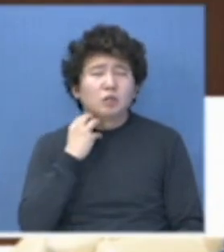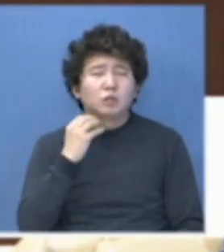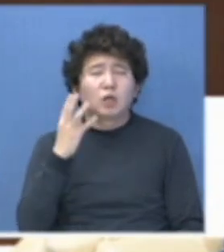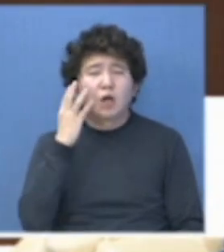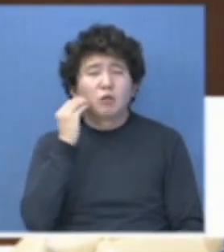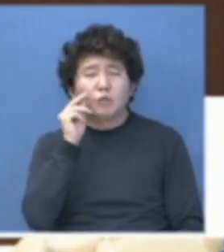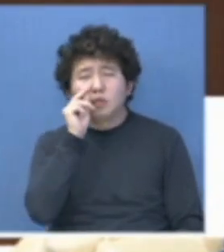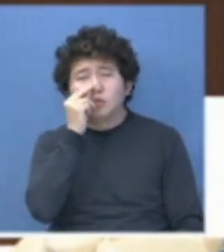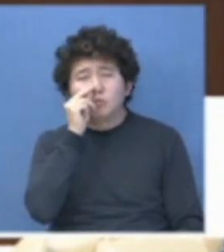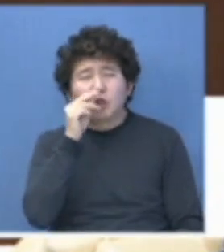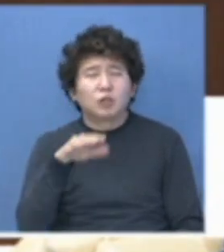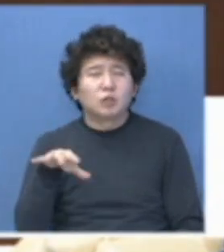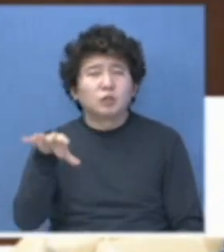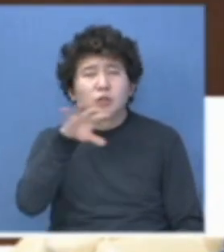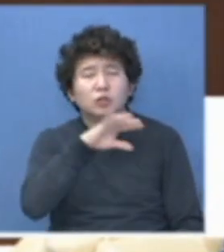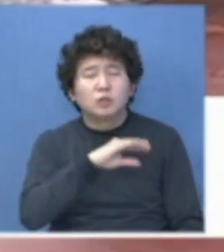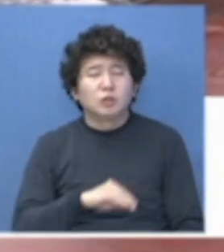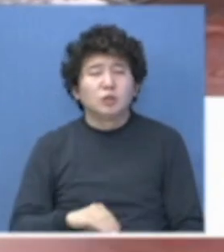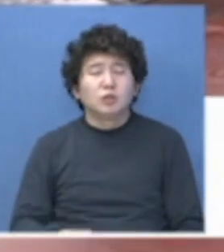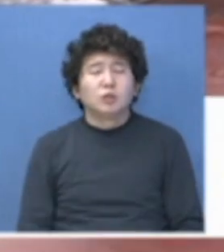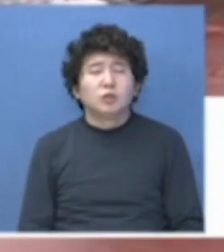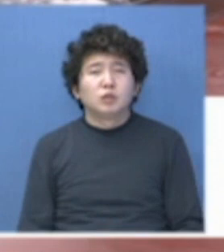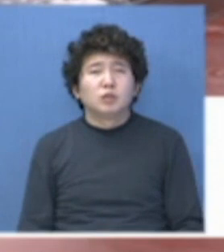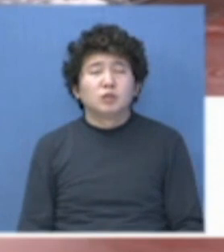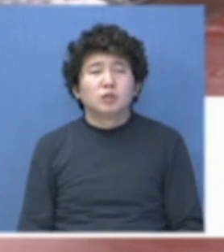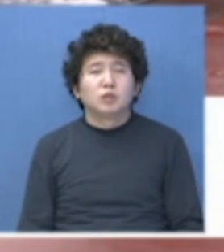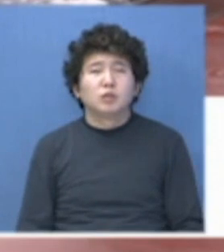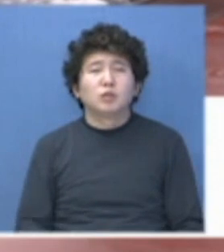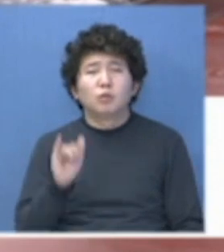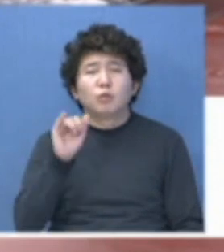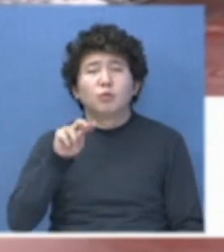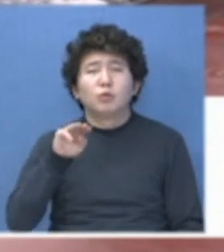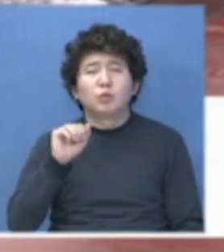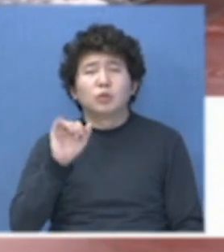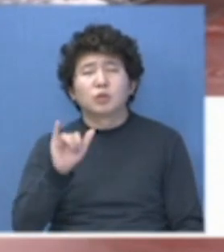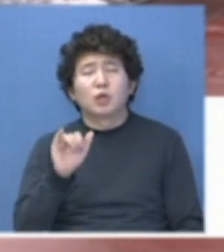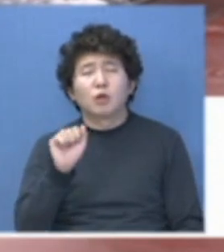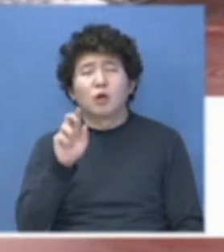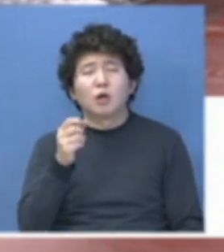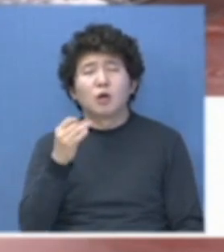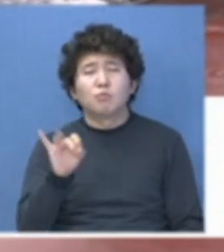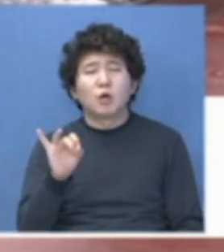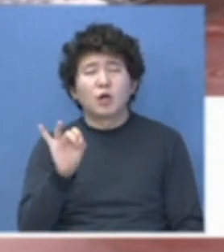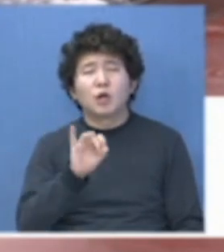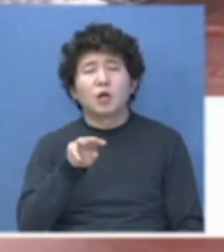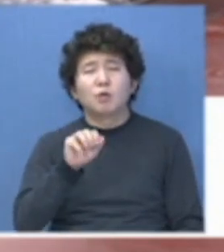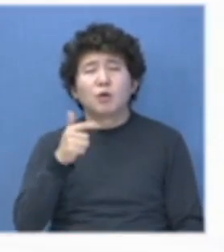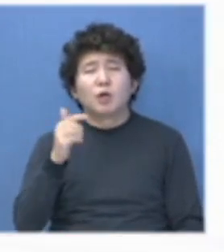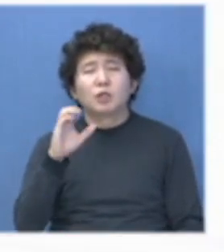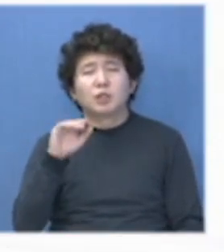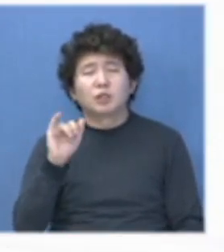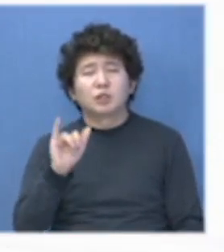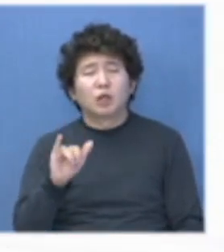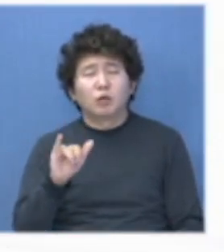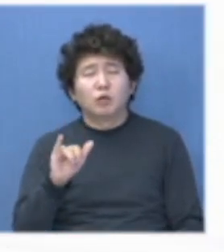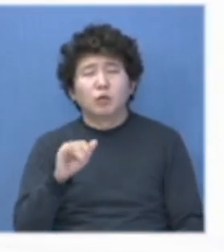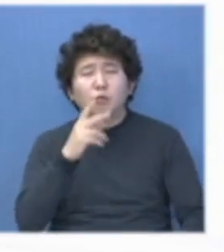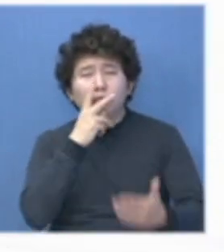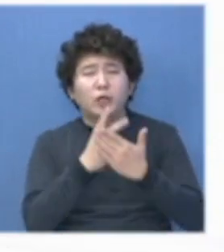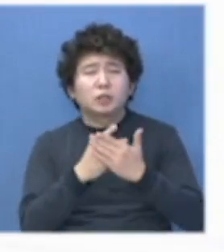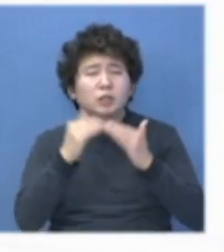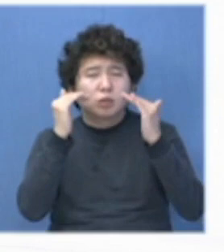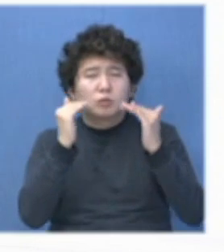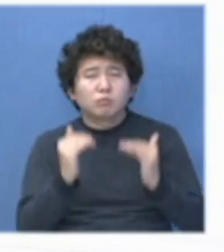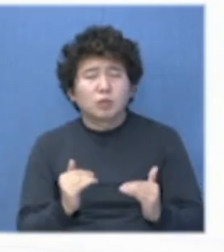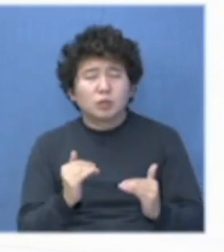Şümkent kalalarında barlık sala boyunca ösüm bar. Al Olotau, Abay jene Maңғыстау oblıstarında ösü karkına en төмен болып шықты.